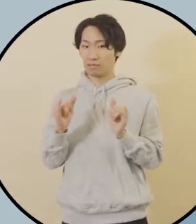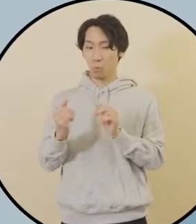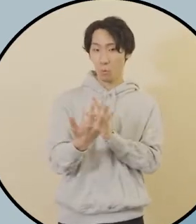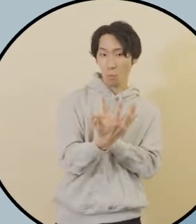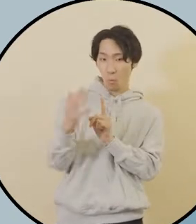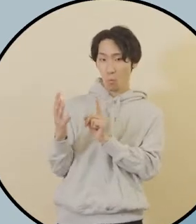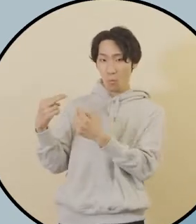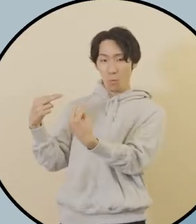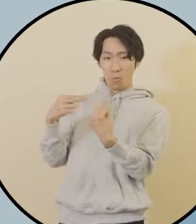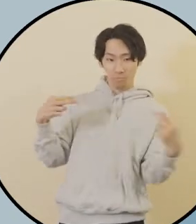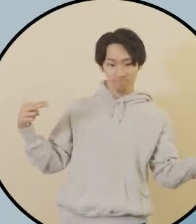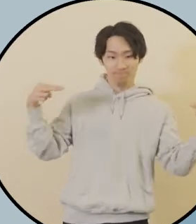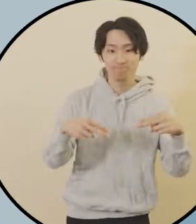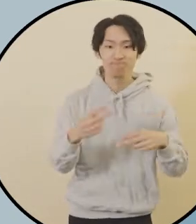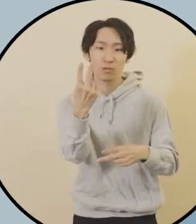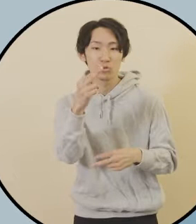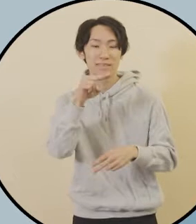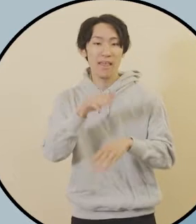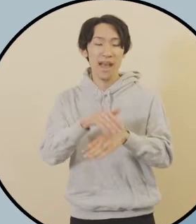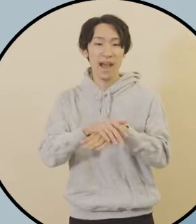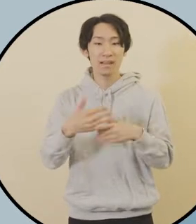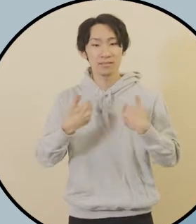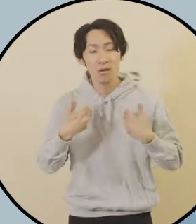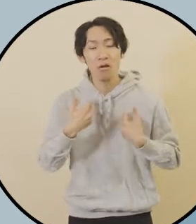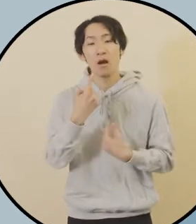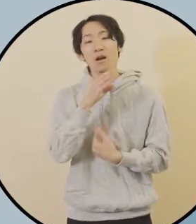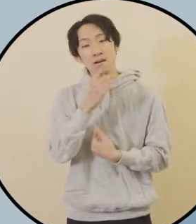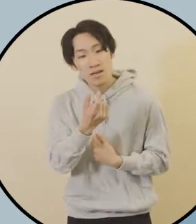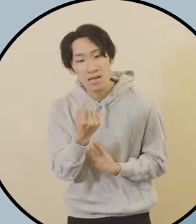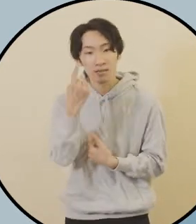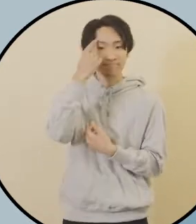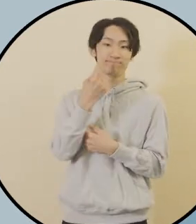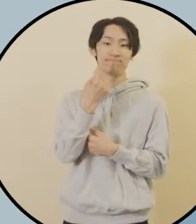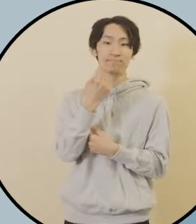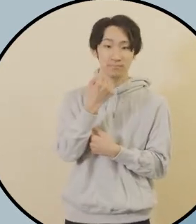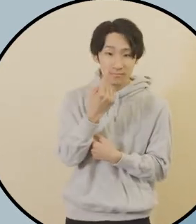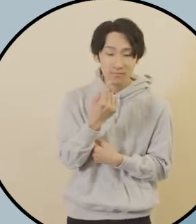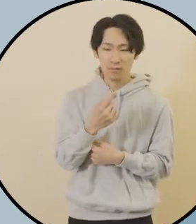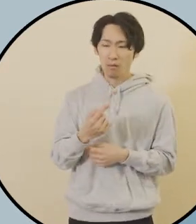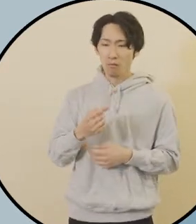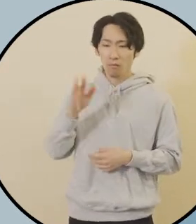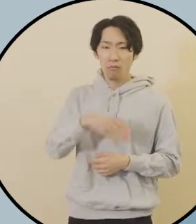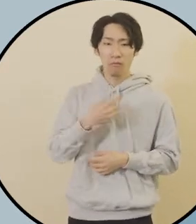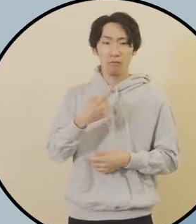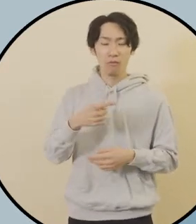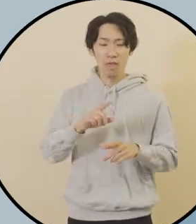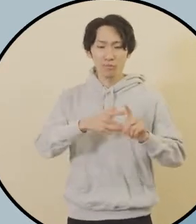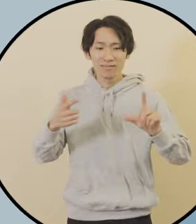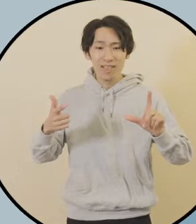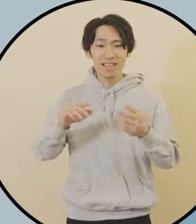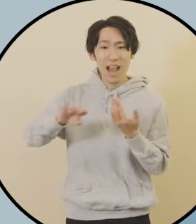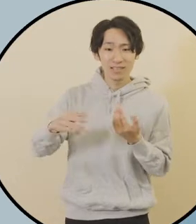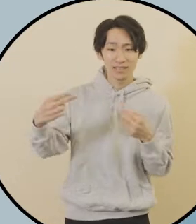以外の方の走行の目線で考える必要があるなというふうに感じましてあのまあそういった lgbtq